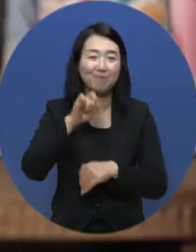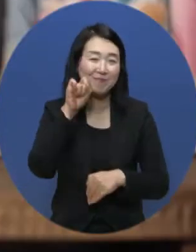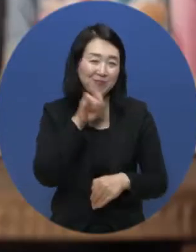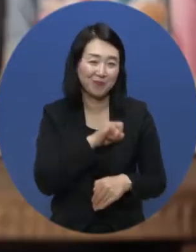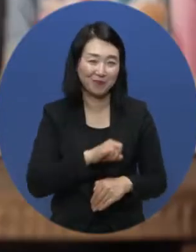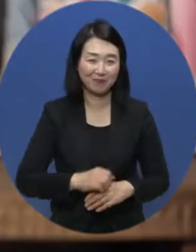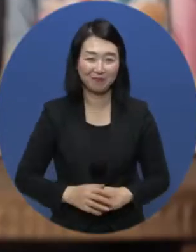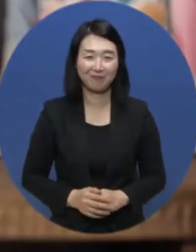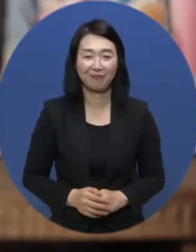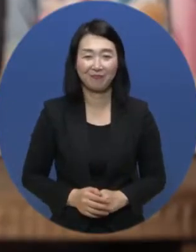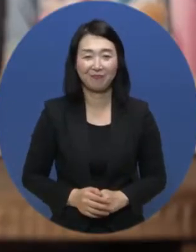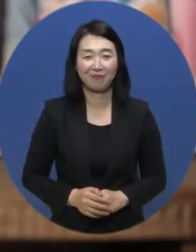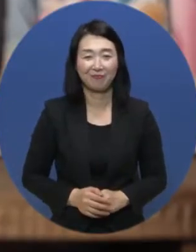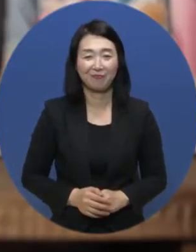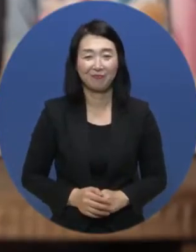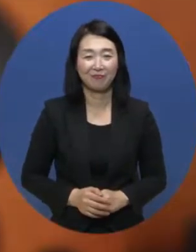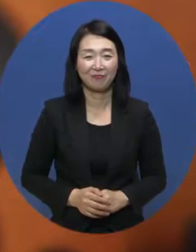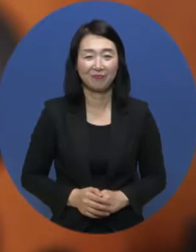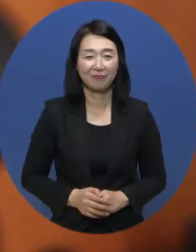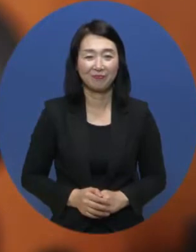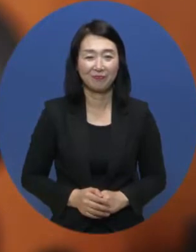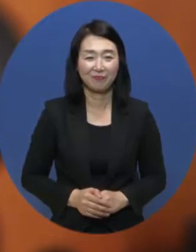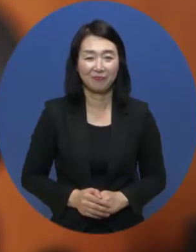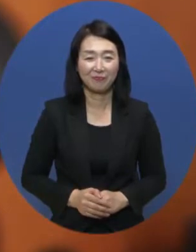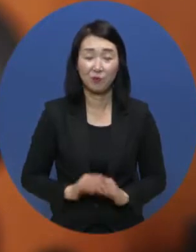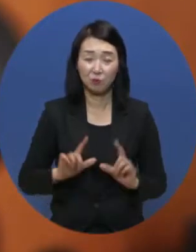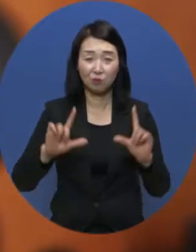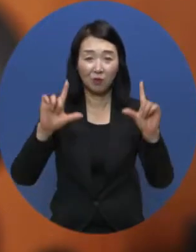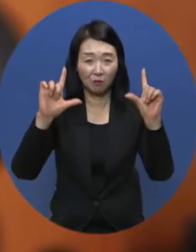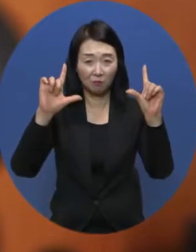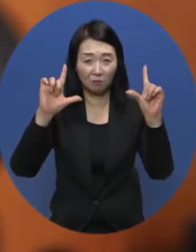좋아하는 보드 매니아이기도 했습니다. 그날